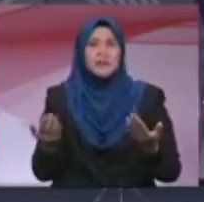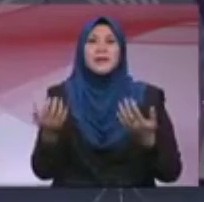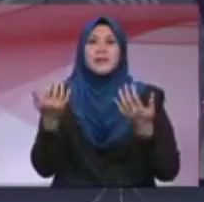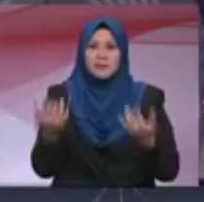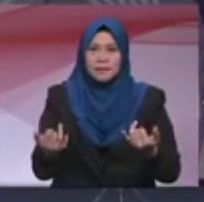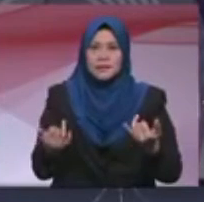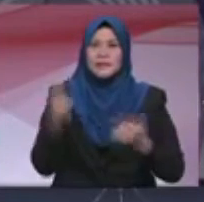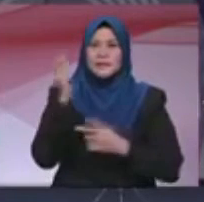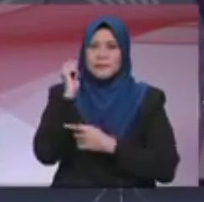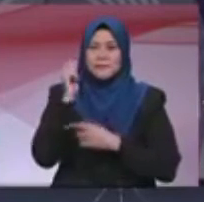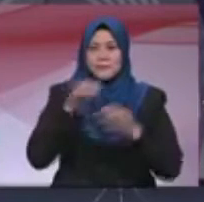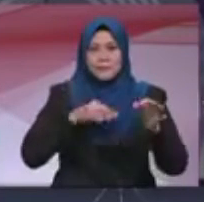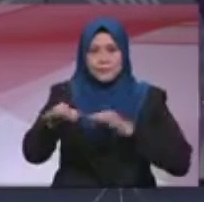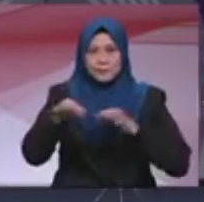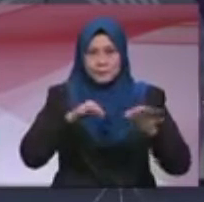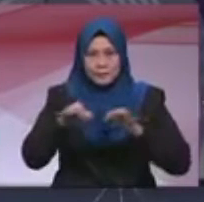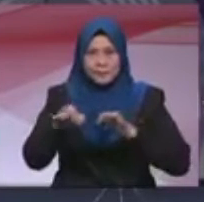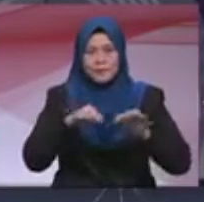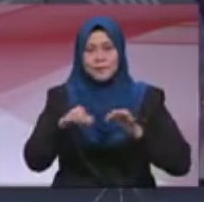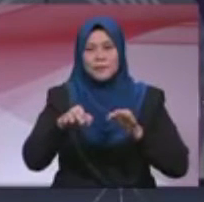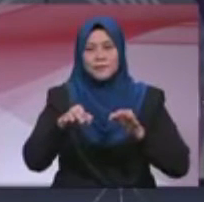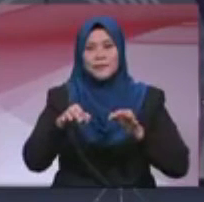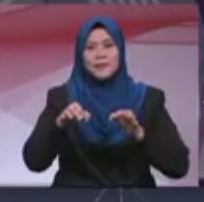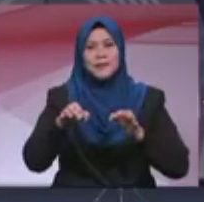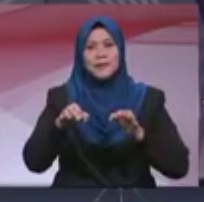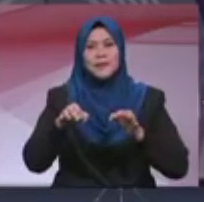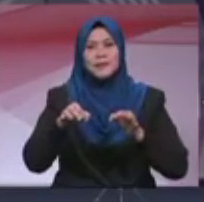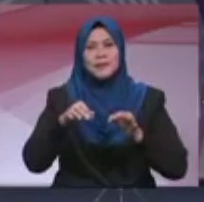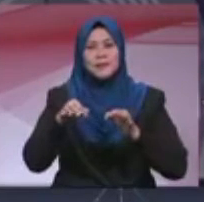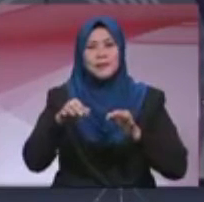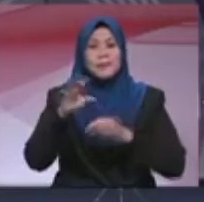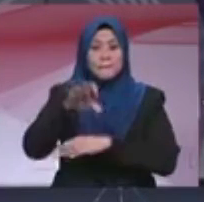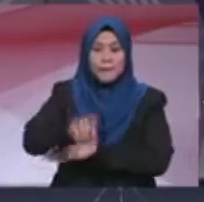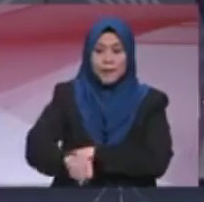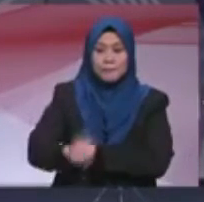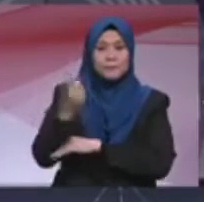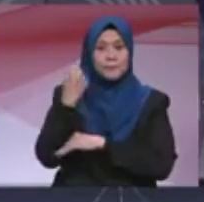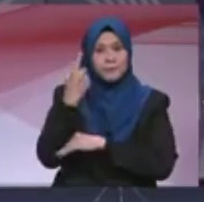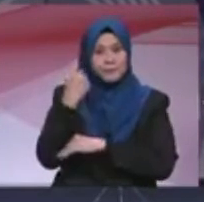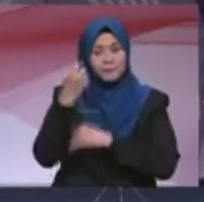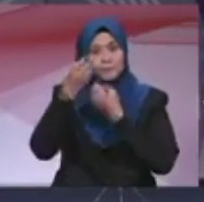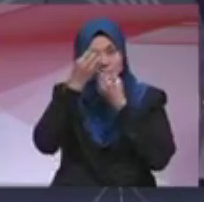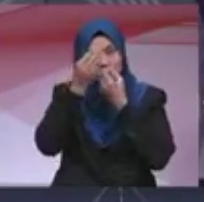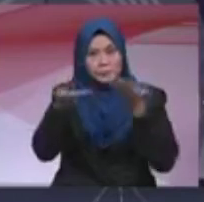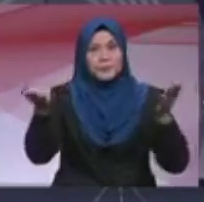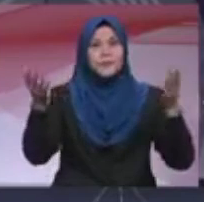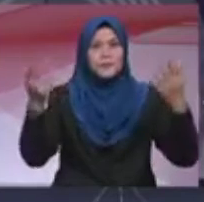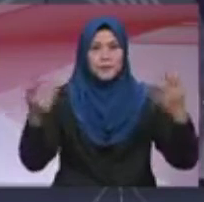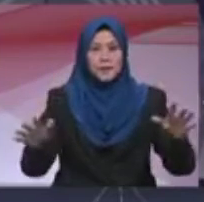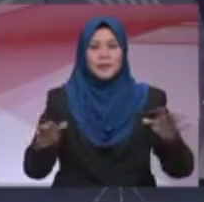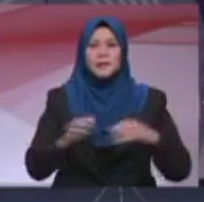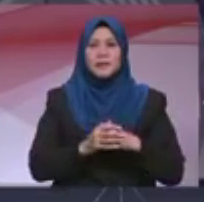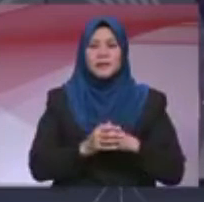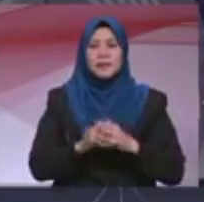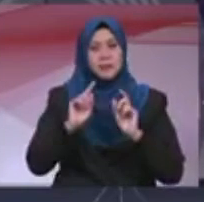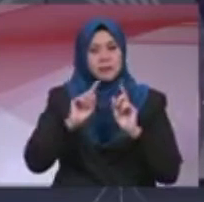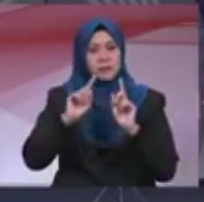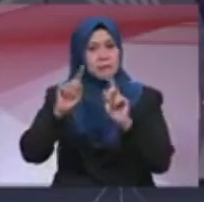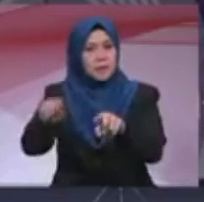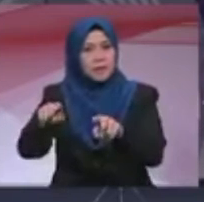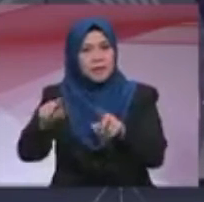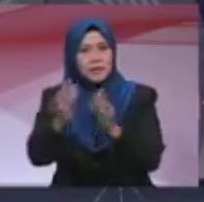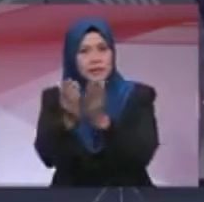dijelaskan dalam kenyataan media malam tadi, bahawa kehadiran ke sekolah